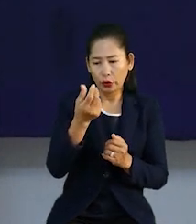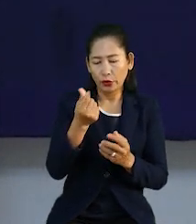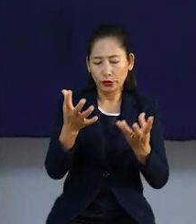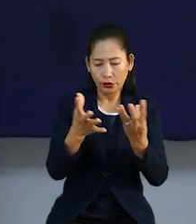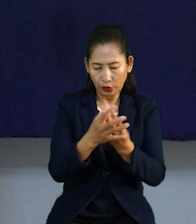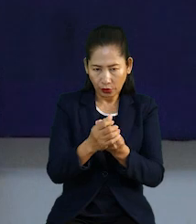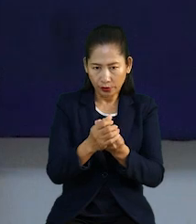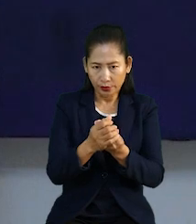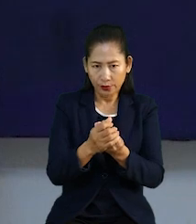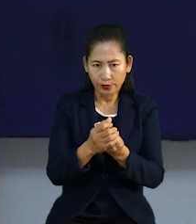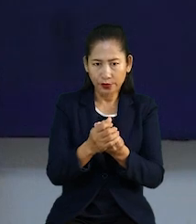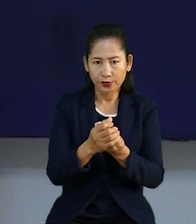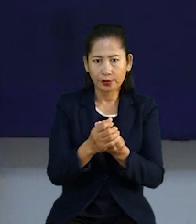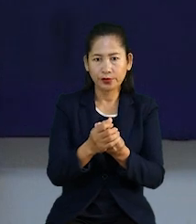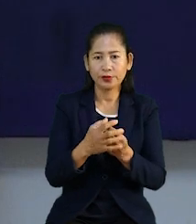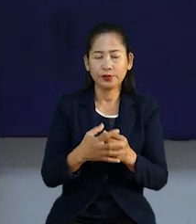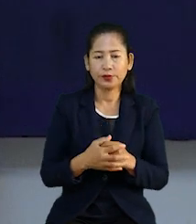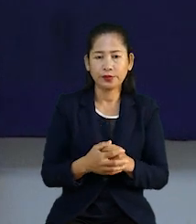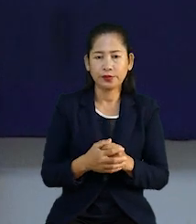rộp bỏ dưỡng.